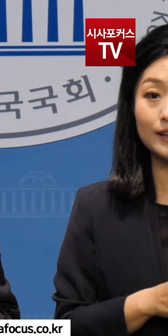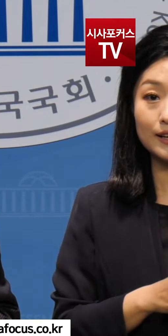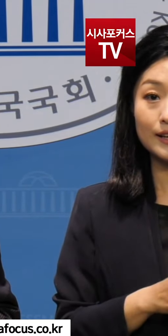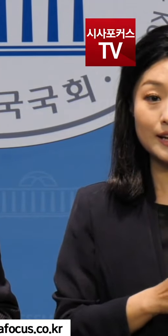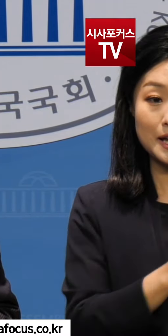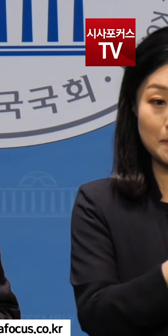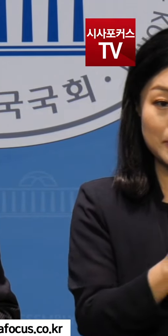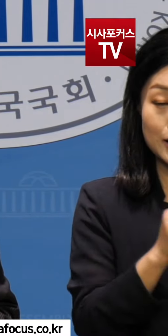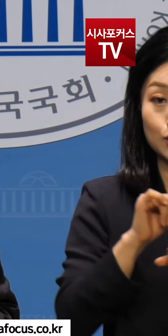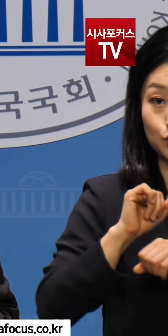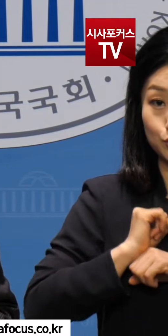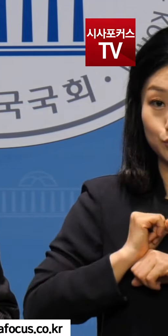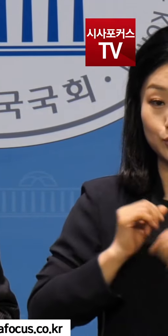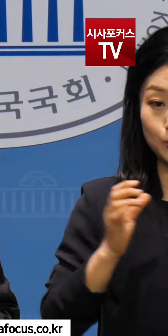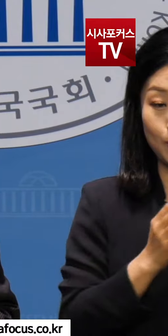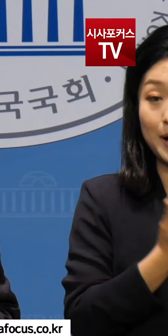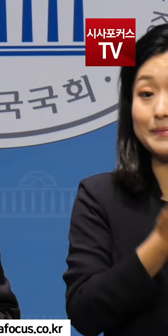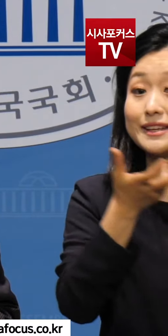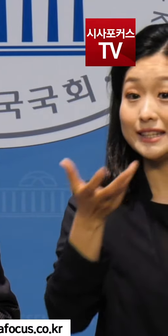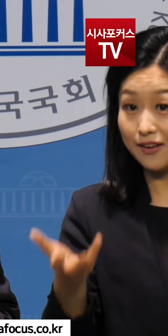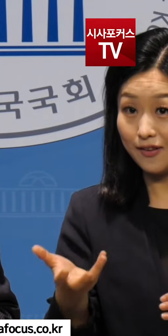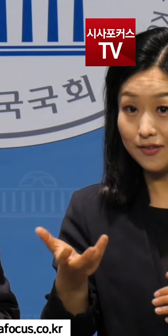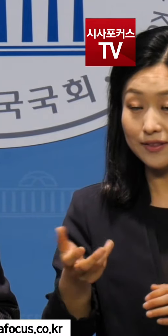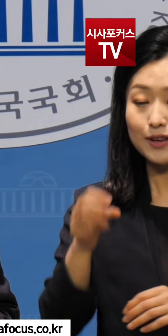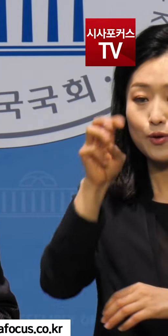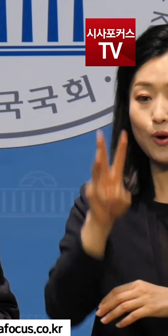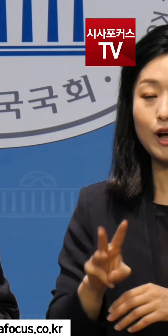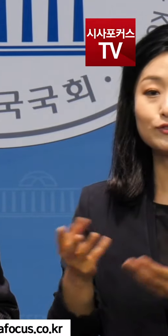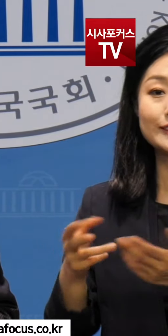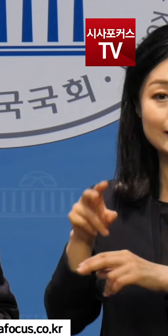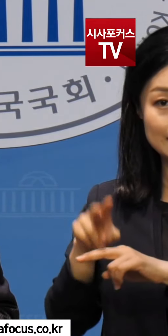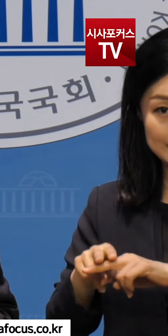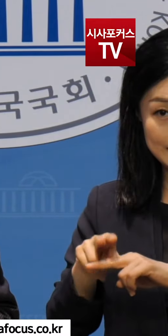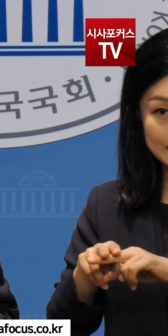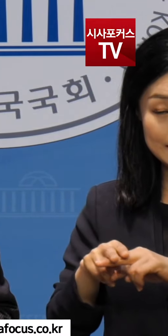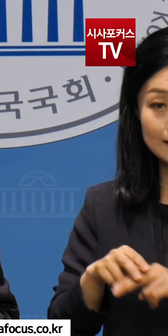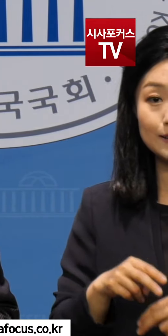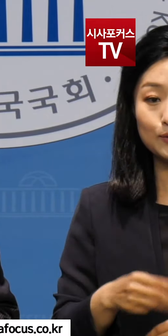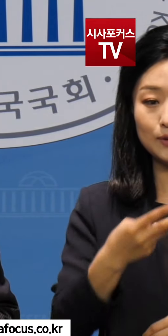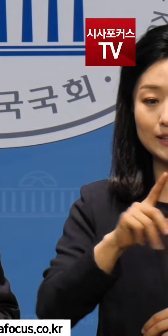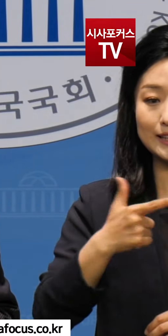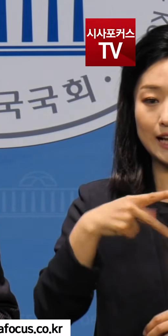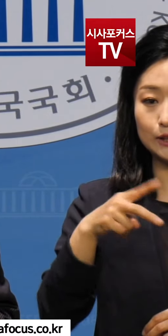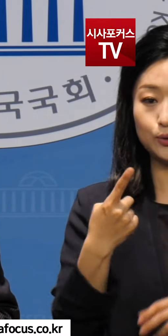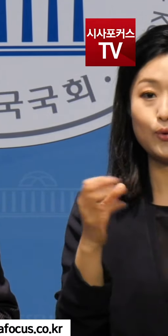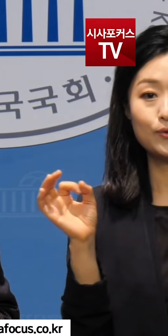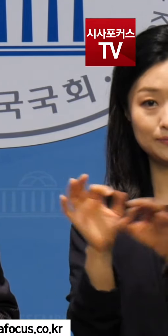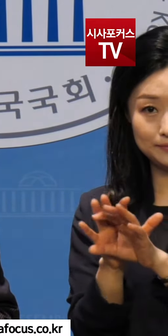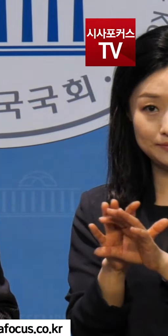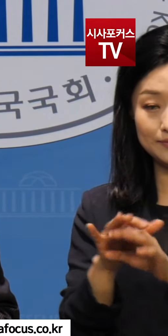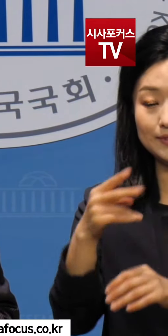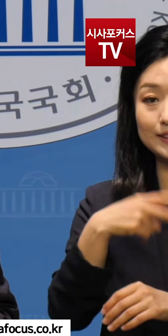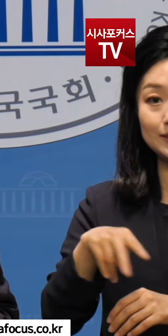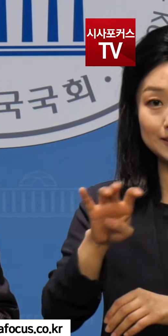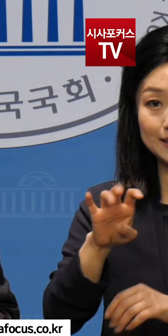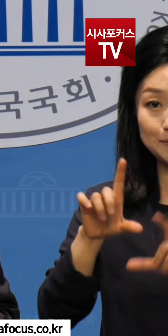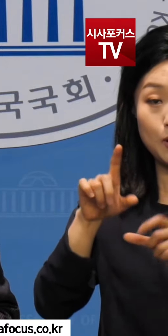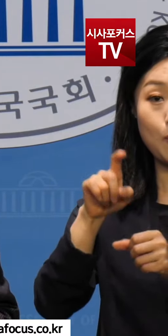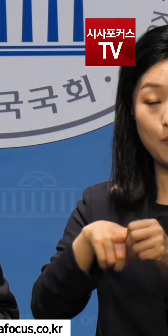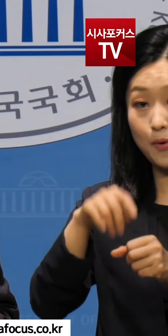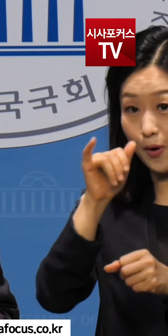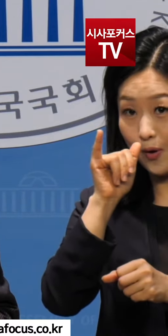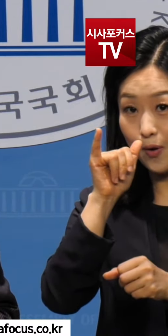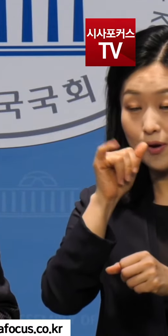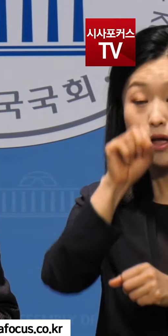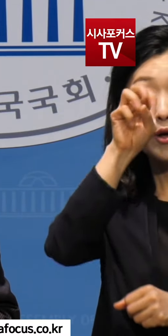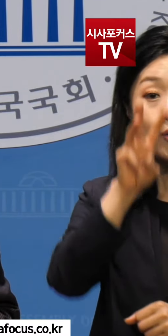민군공항 통합 이전, 광주 일자리 고도화, 2045년 탄소 중립 등 현안들이 많이 쌓여 있습니다.